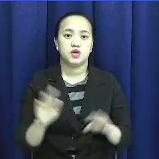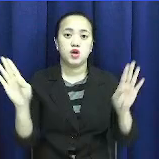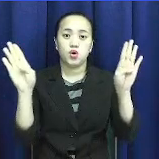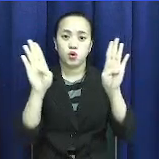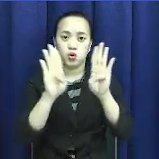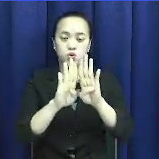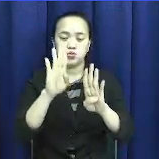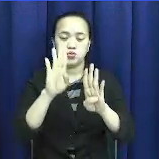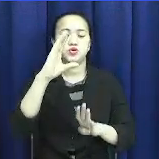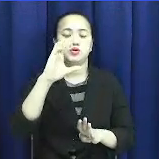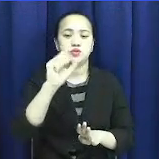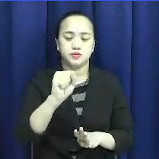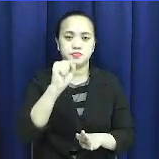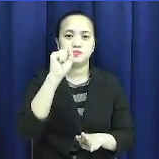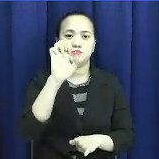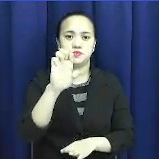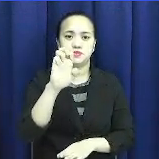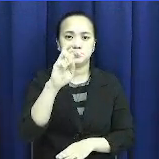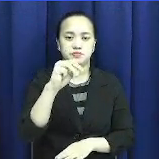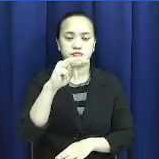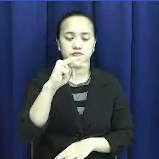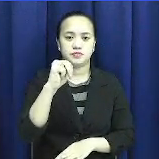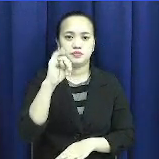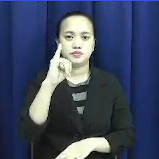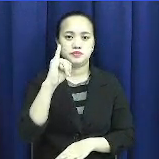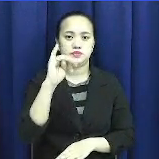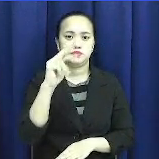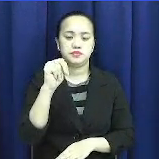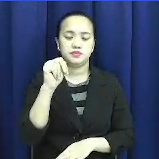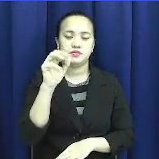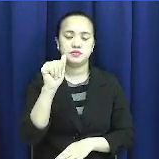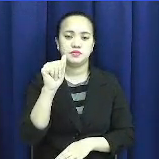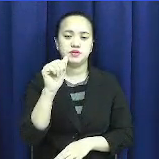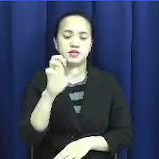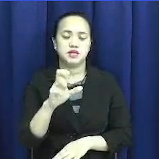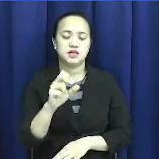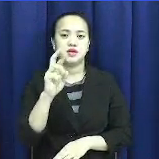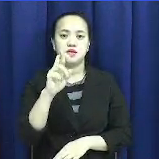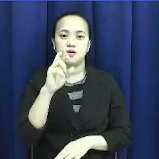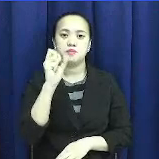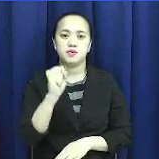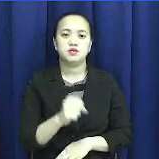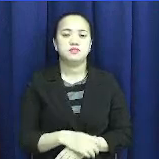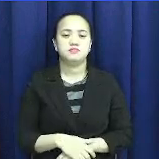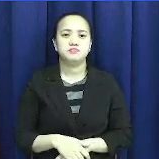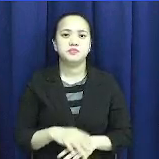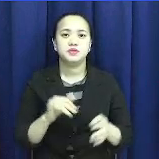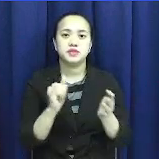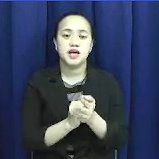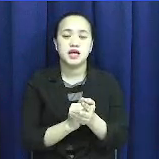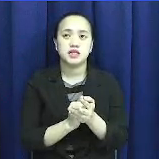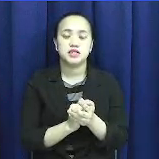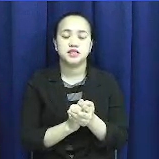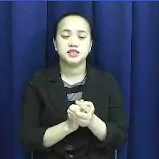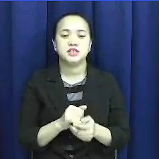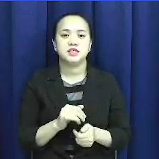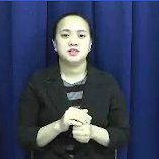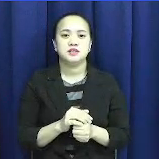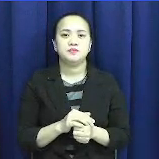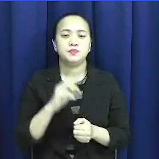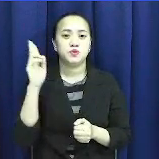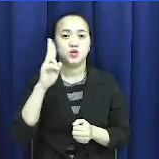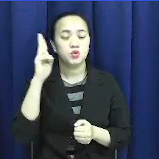wala silang ibang gagawin kundi pag-aaralan lamang yung genuine na pera. I mean, yung totoong